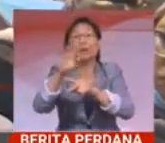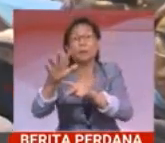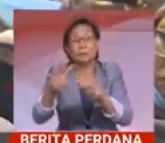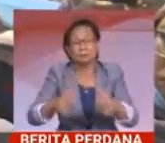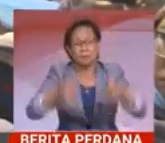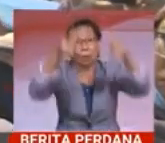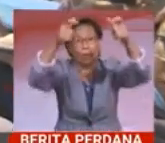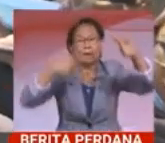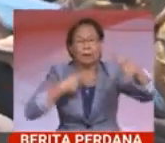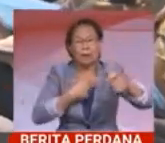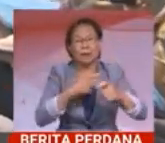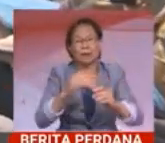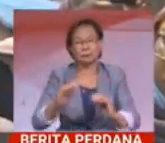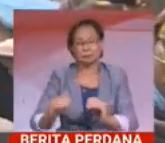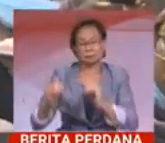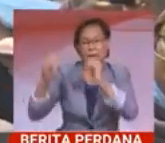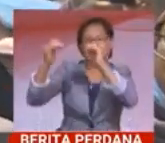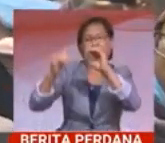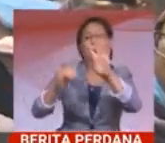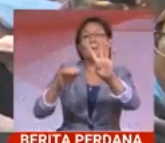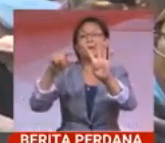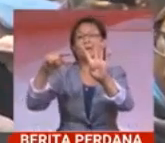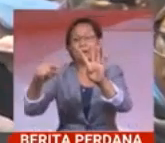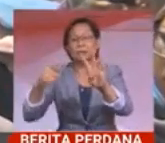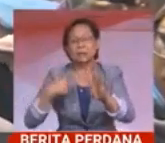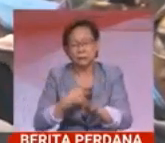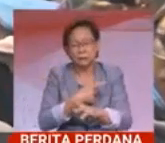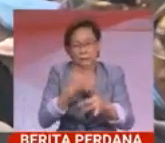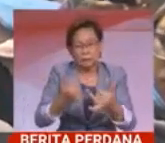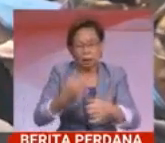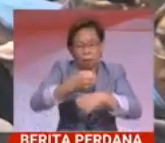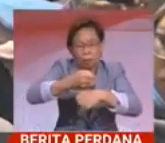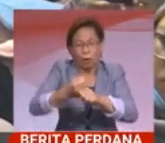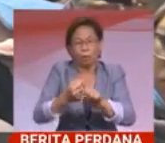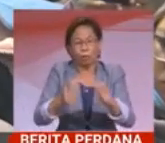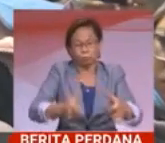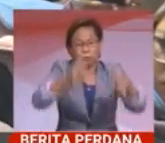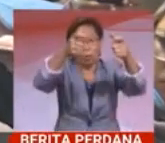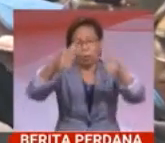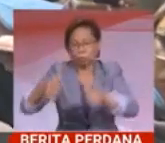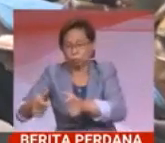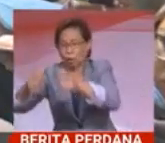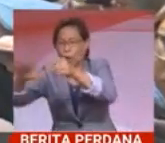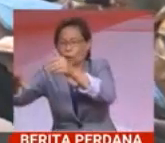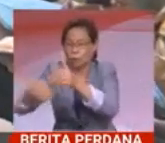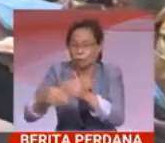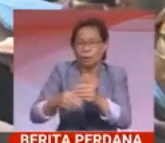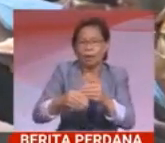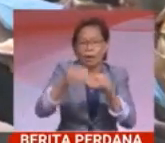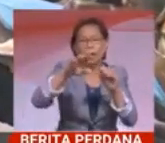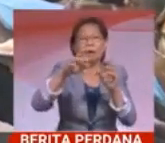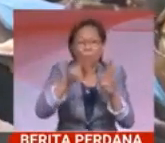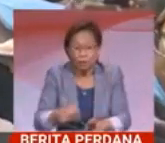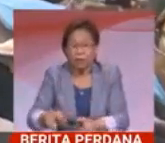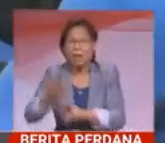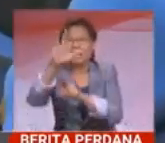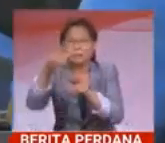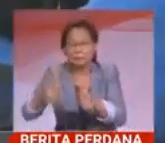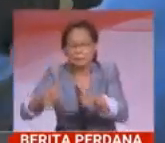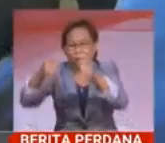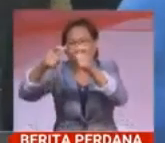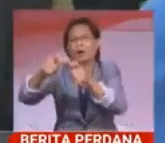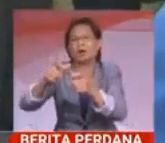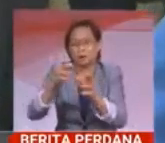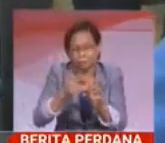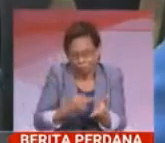ini kita akan upgrade kepada mengaji itu usahakan dan kita pun sedang b02 tahu tambahan dan perancangan nyalimu atau akan dipinjam